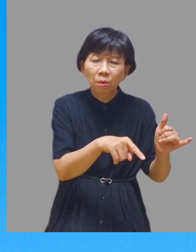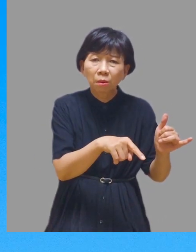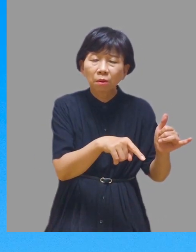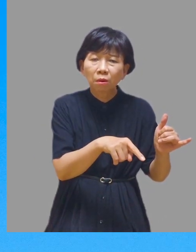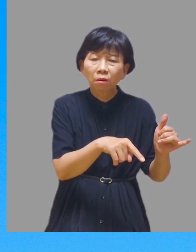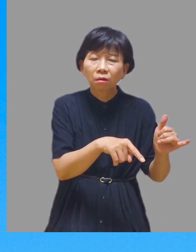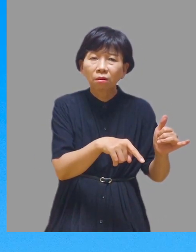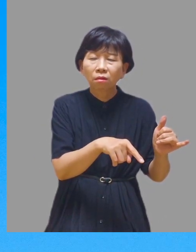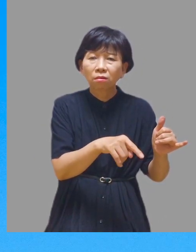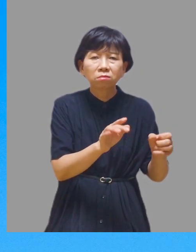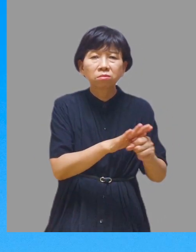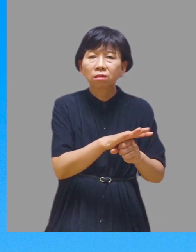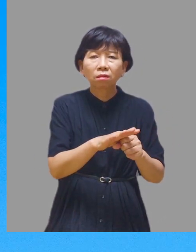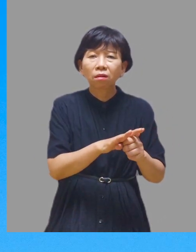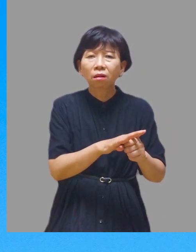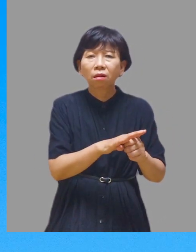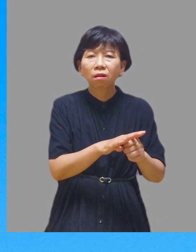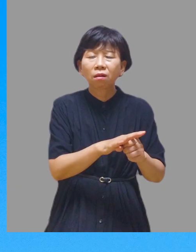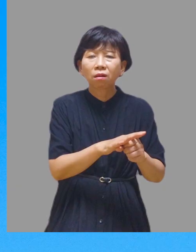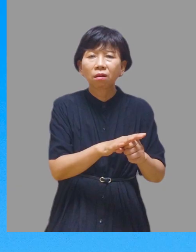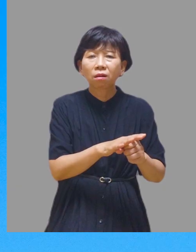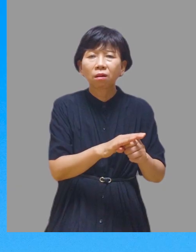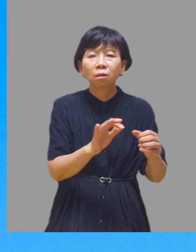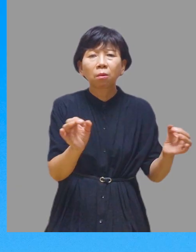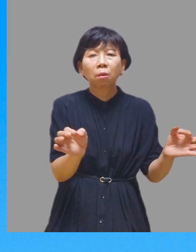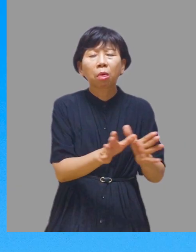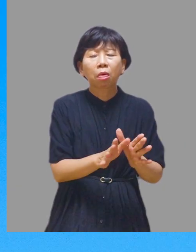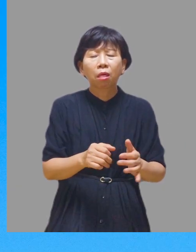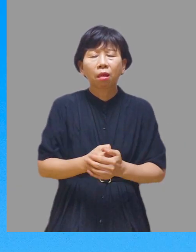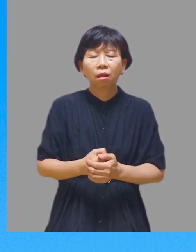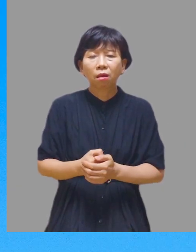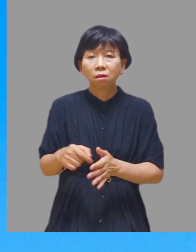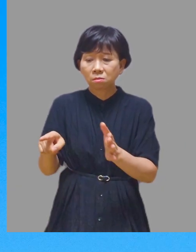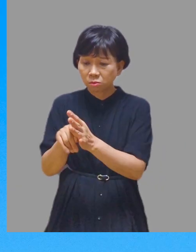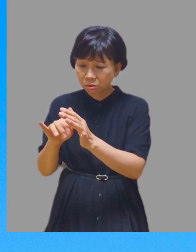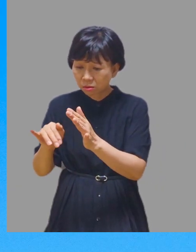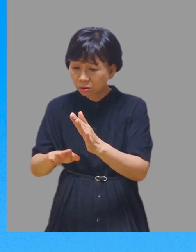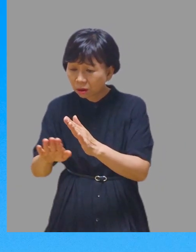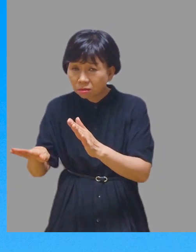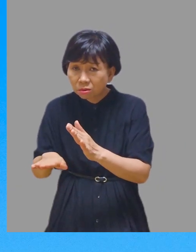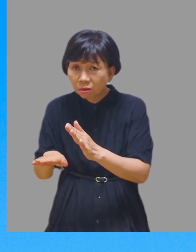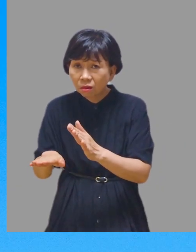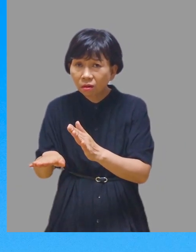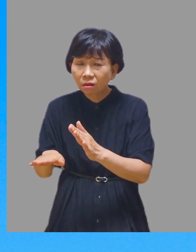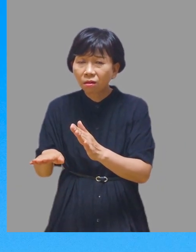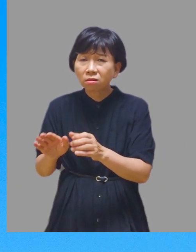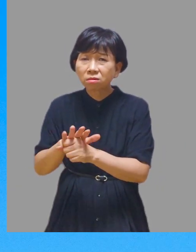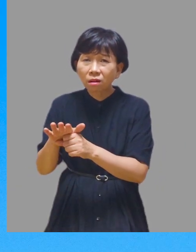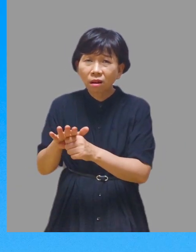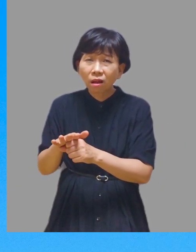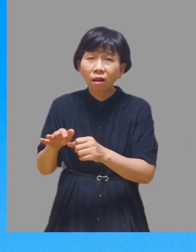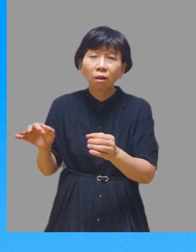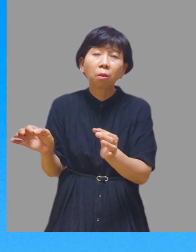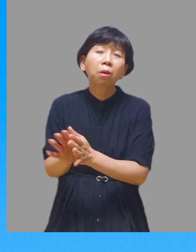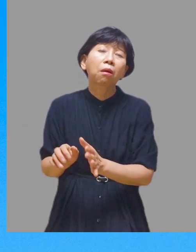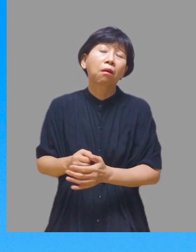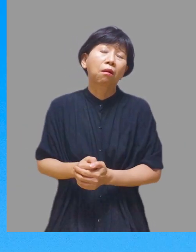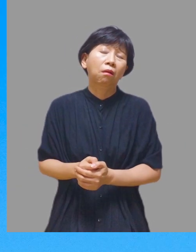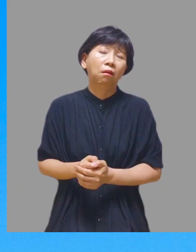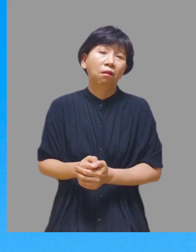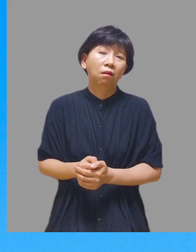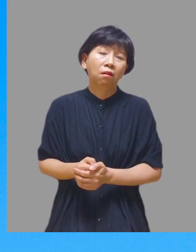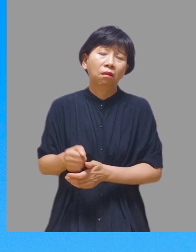지 오래되었습니다. 그래서 오늘 이 말씀이 우리에게 꼭 필요할 것 같아요. 하나님은 지금도